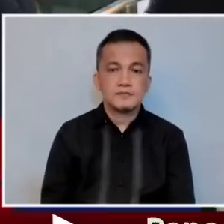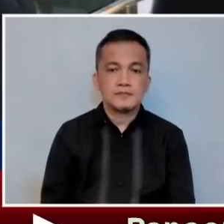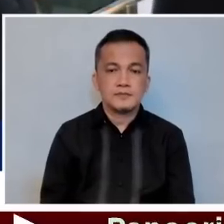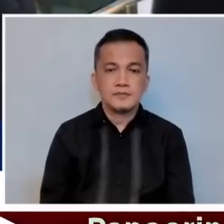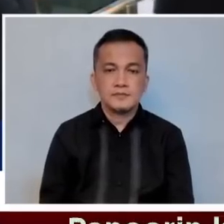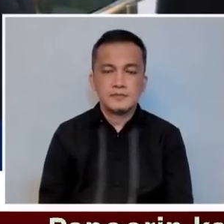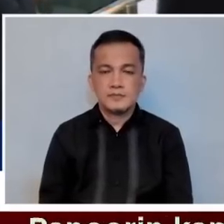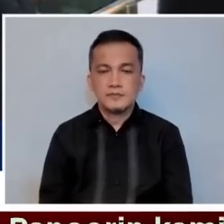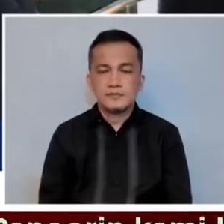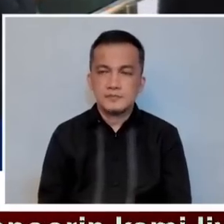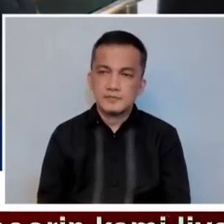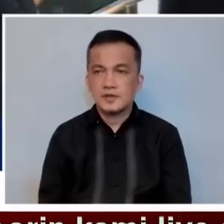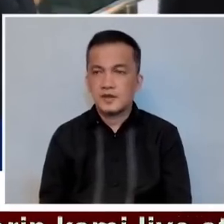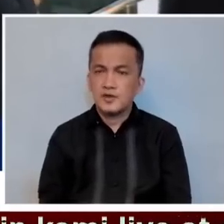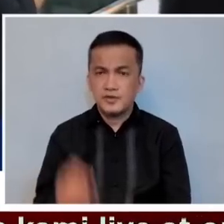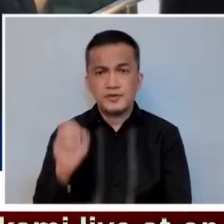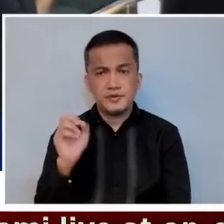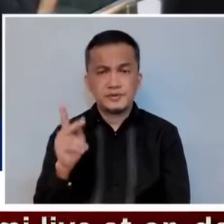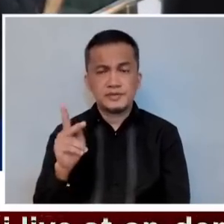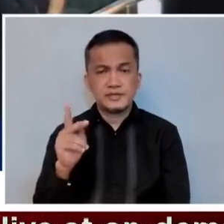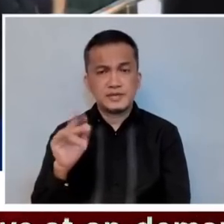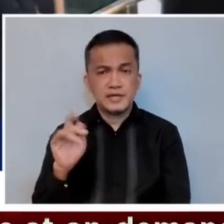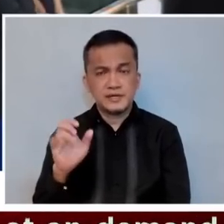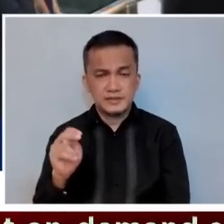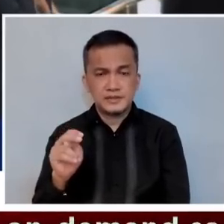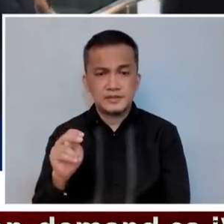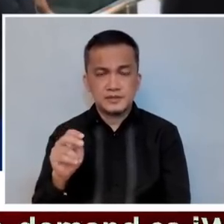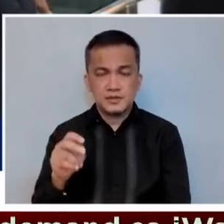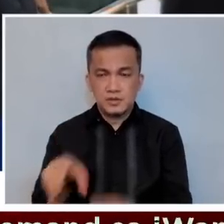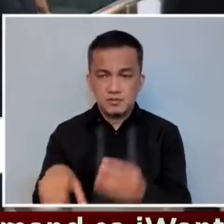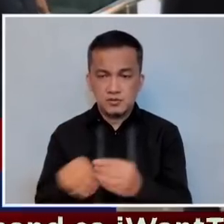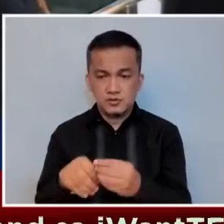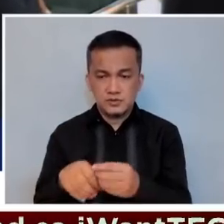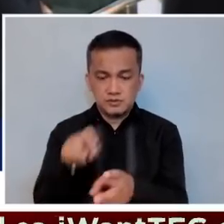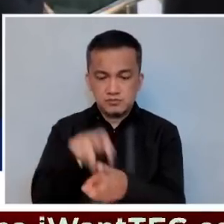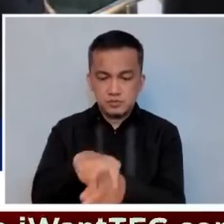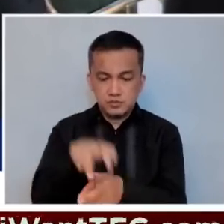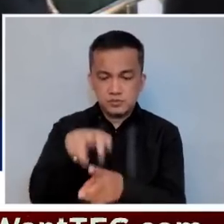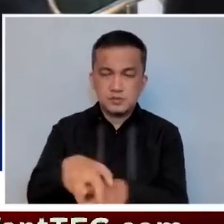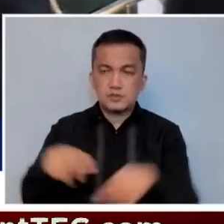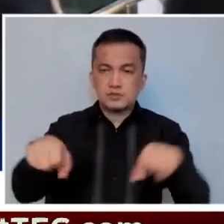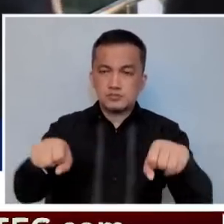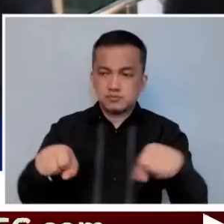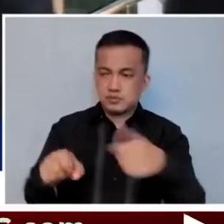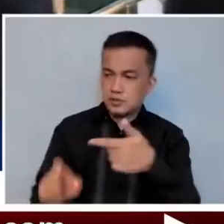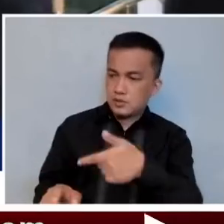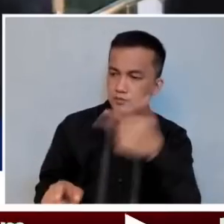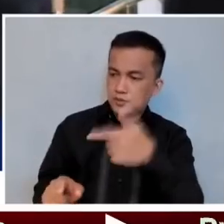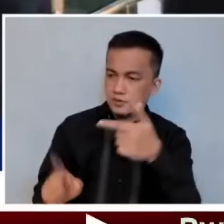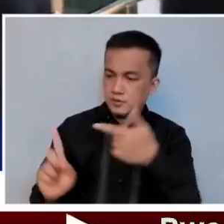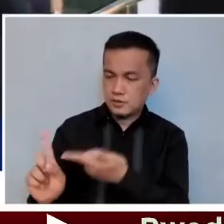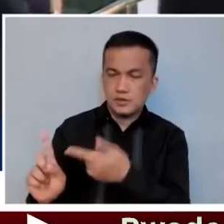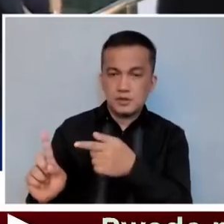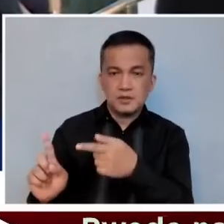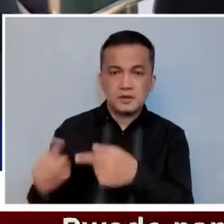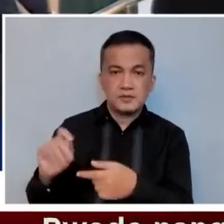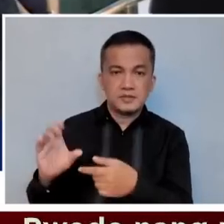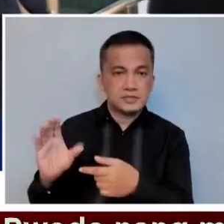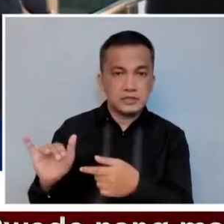Okay, Karen, bukod doon sa riding in tandem o dalawang salarin na umambush dito kay Percy, wala pa